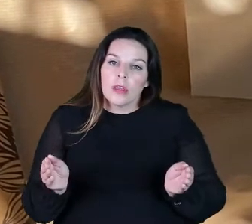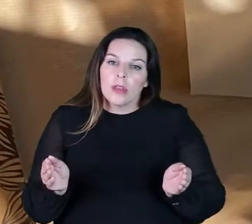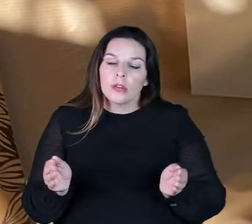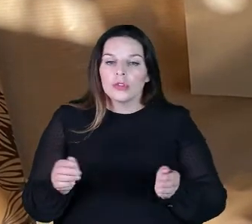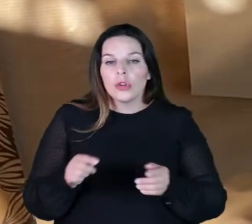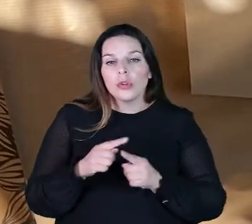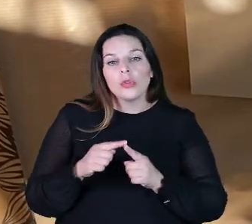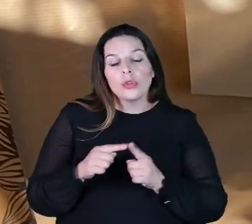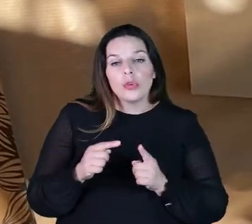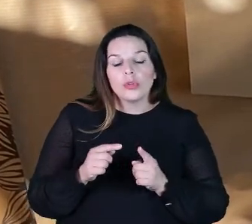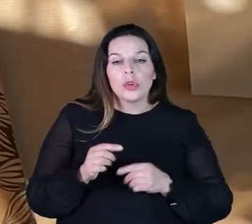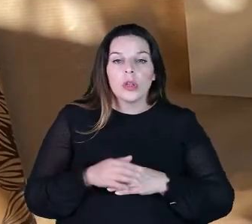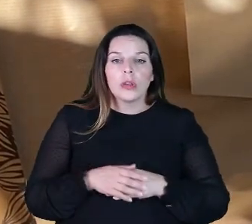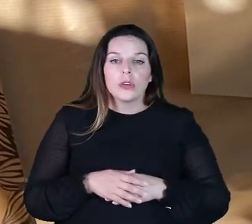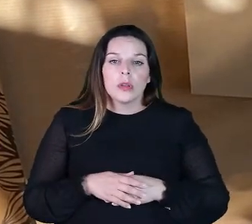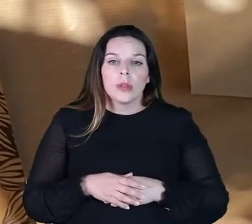papieru toaletowego.